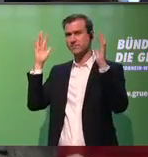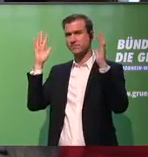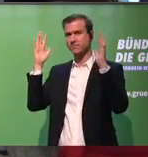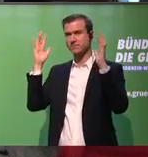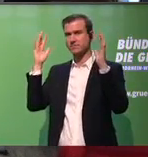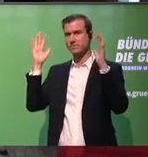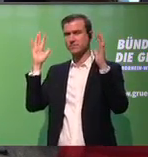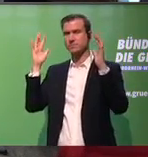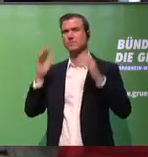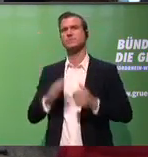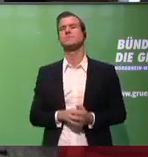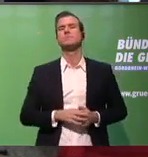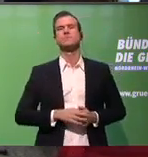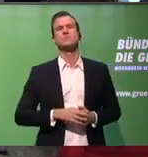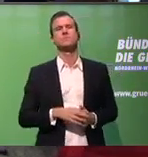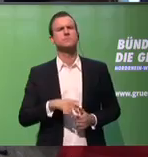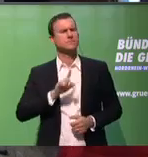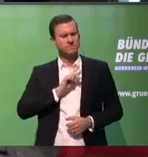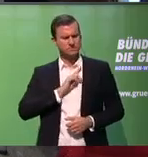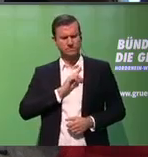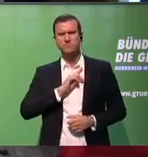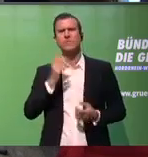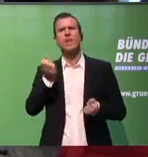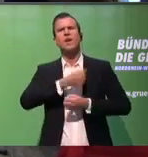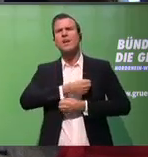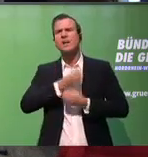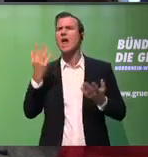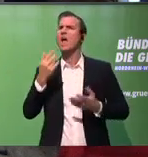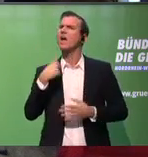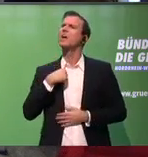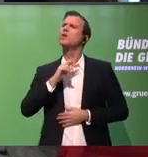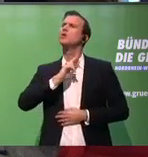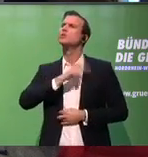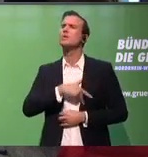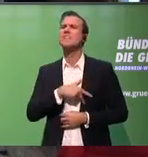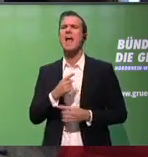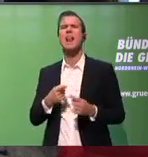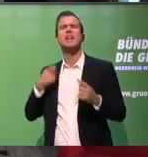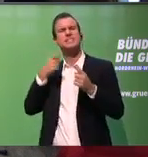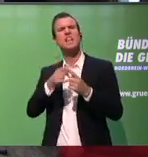Ich bin ganz sicher, dass wir die sozialen Ziele